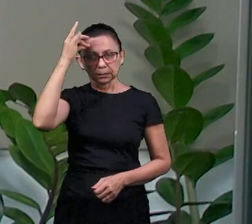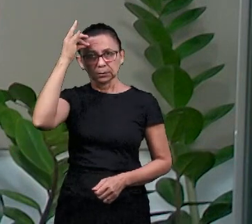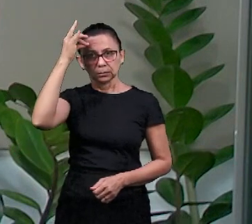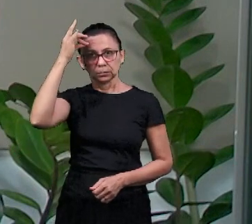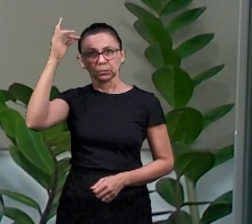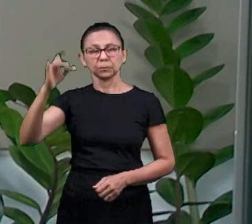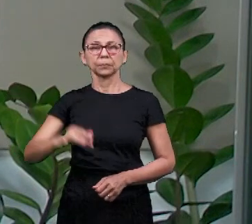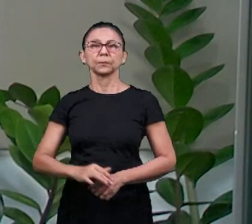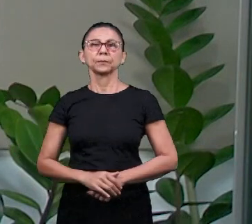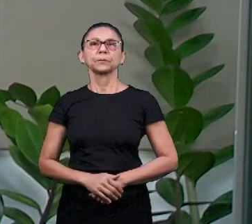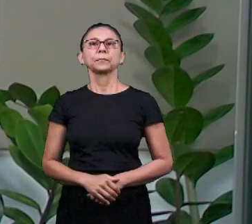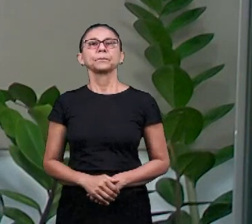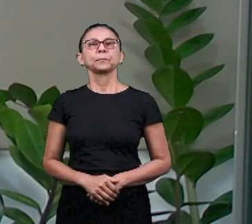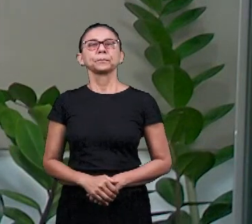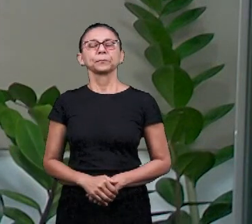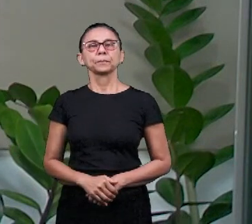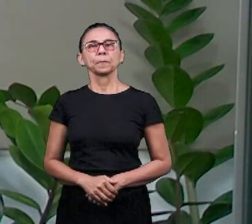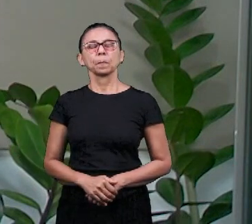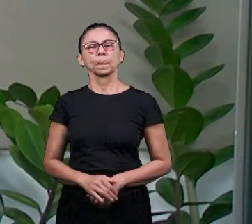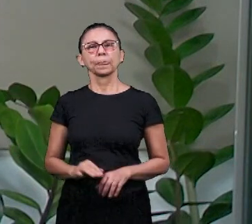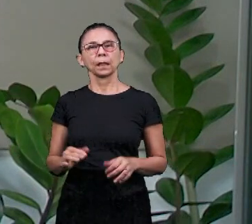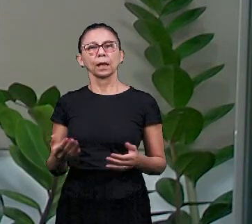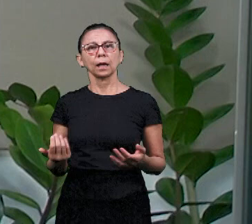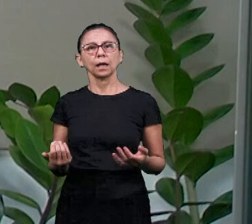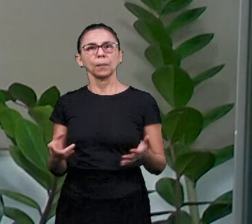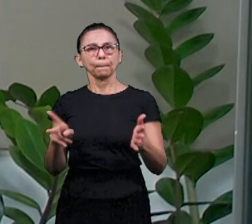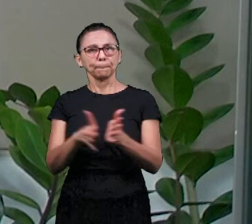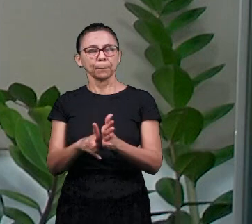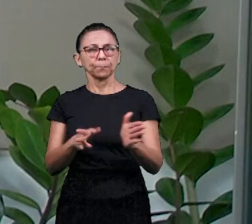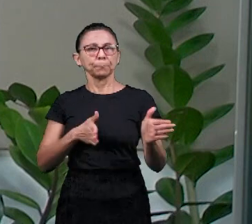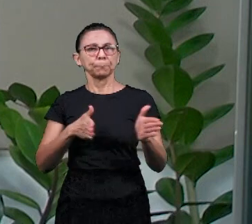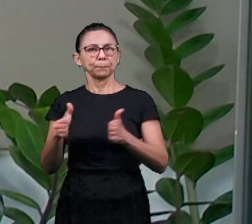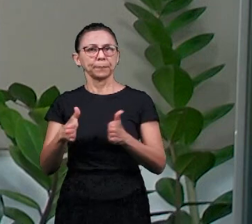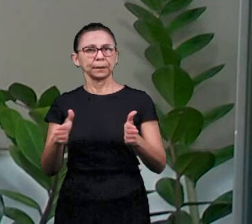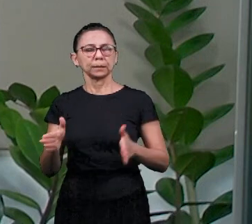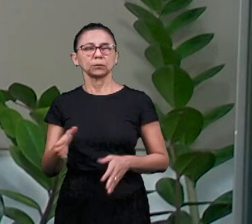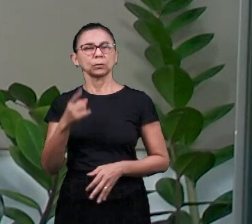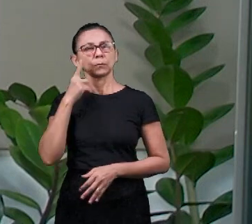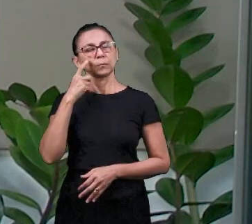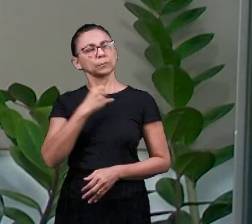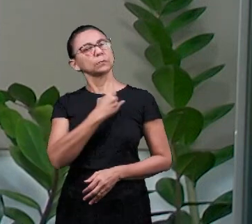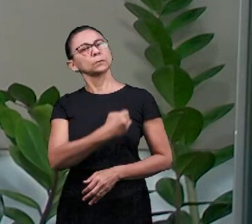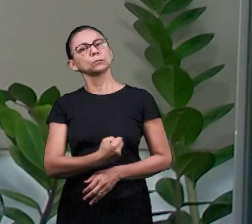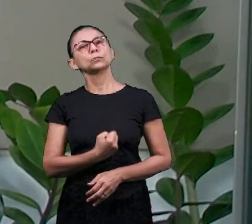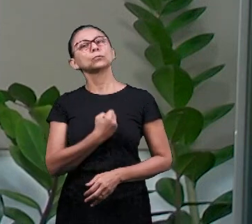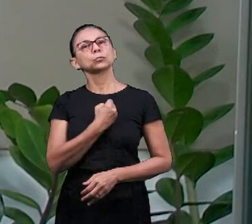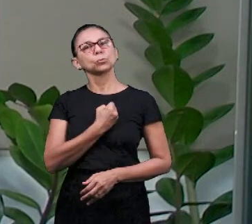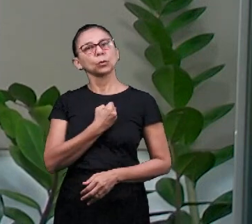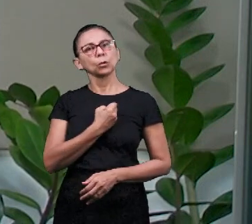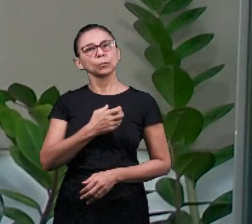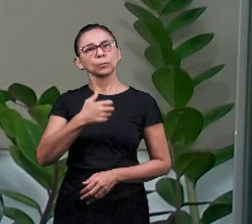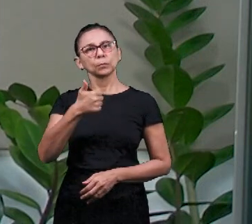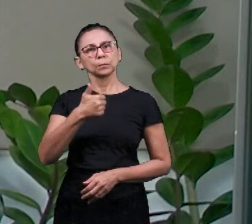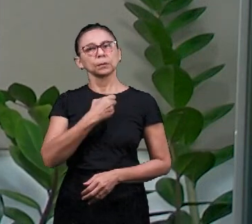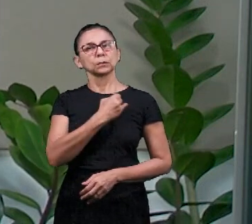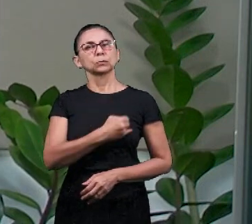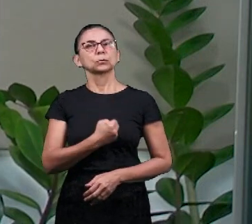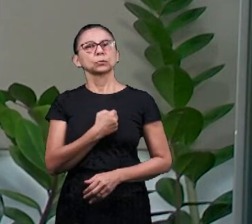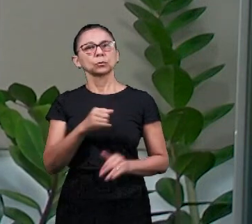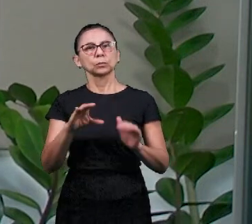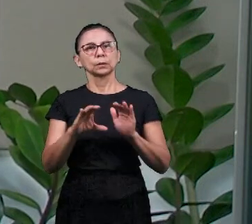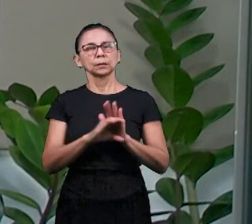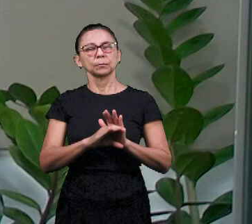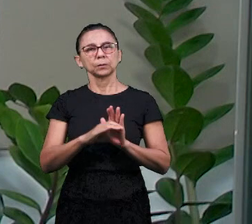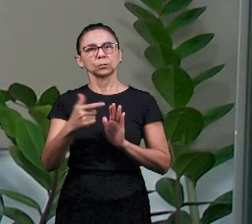dans tous les temps, mais spécifiquement pour le temps où on vit. On va retrouver en 1 Jean, chapitre 2, versets